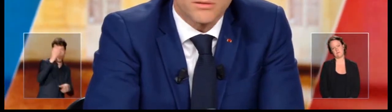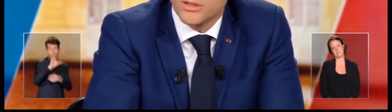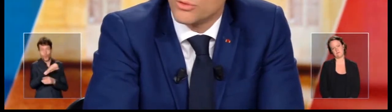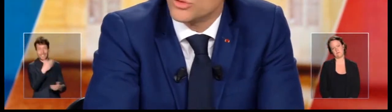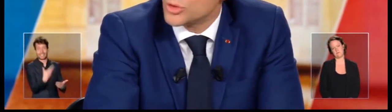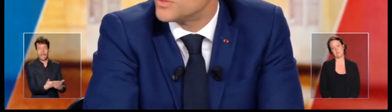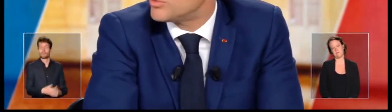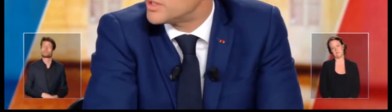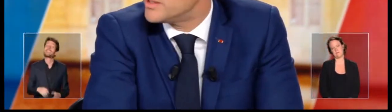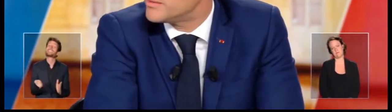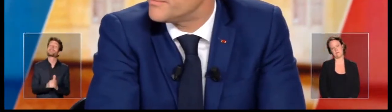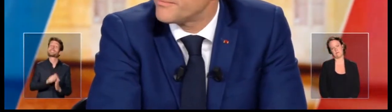clair il faut que le choix soit clair